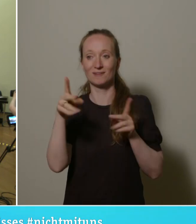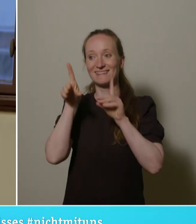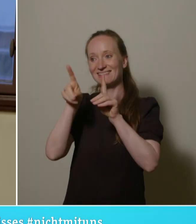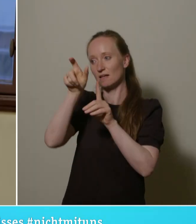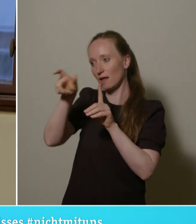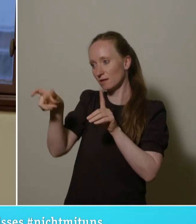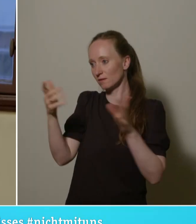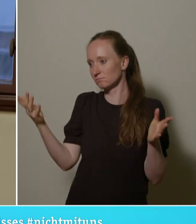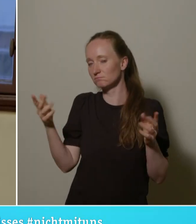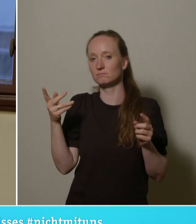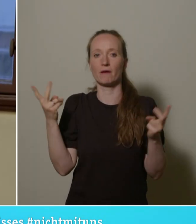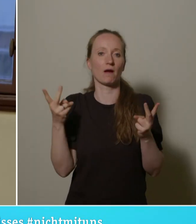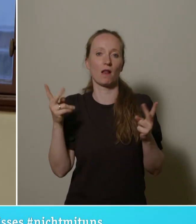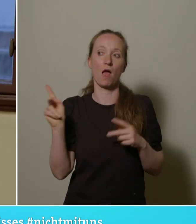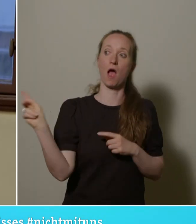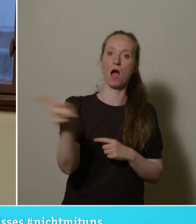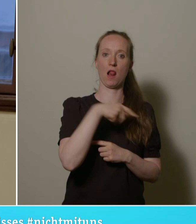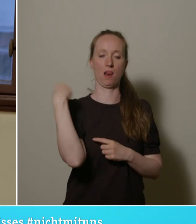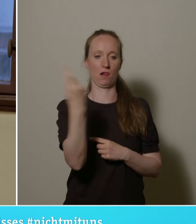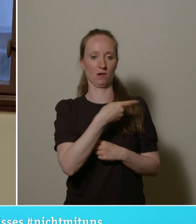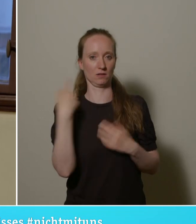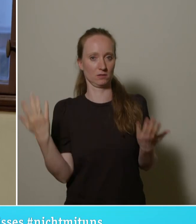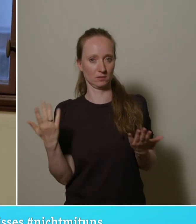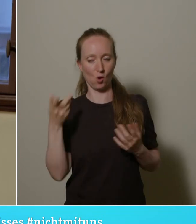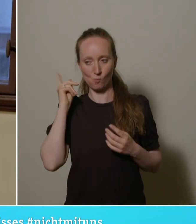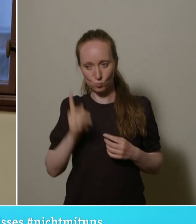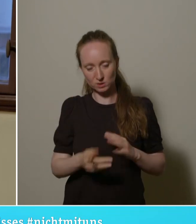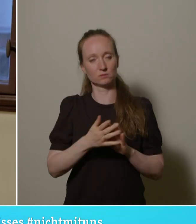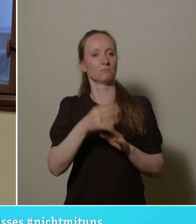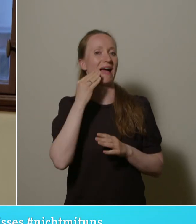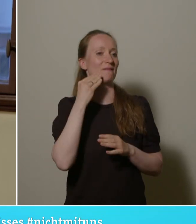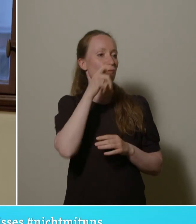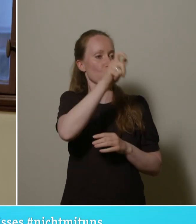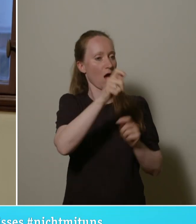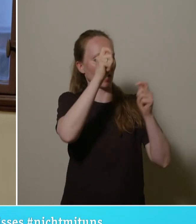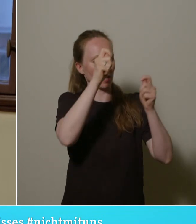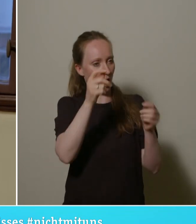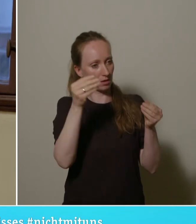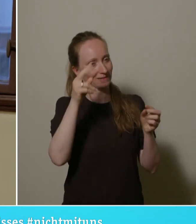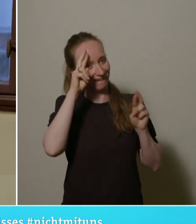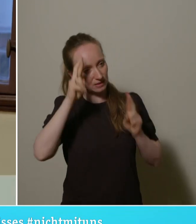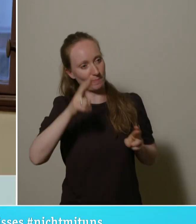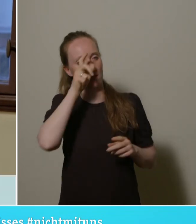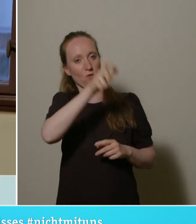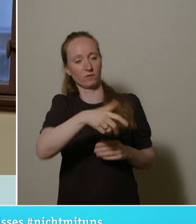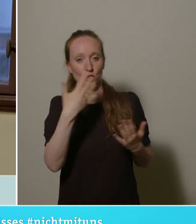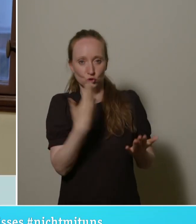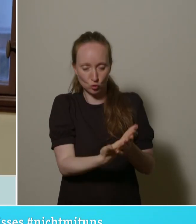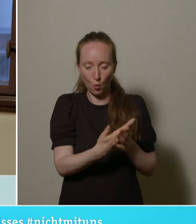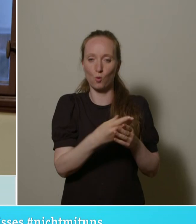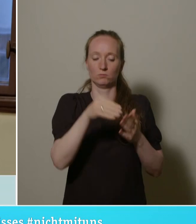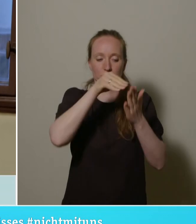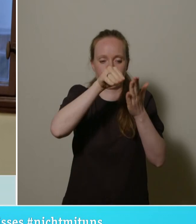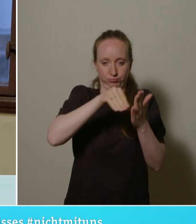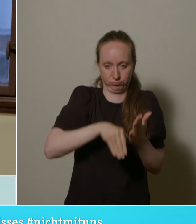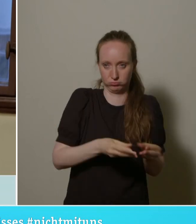Dezernenten, wir haben eigentlich so einen Einwohnerantrag mit Respekt zu begegnen. Und ich finde, da gehört ganz viel Mut und Engagement dazu, sowas überhaupt erstmal auf den